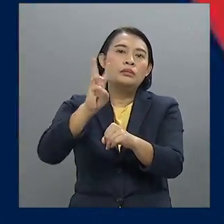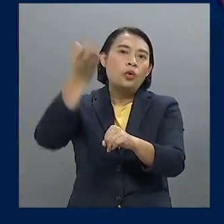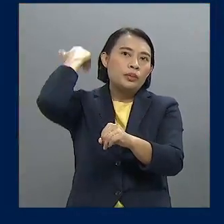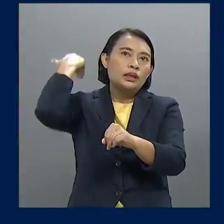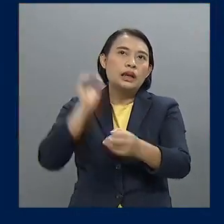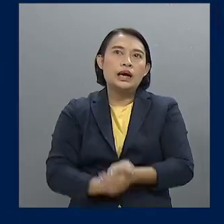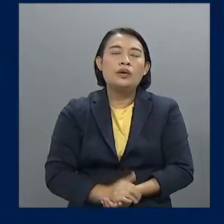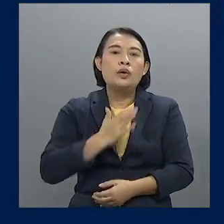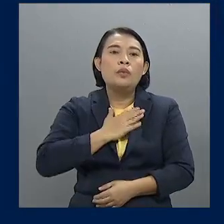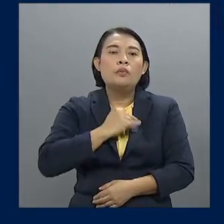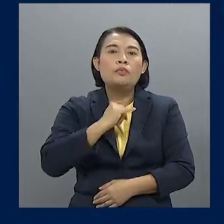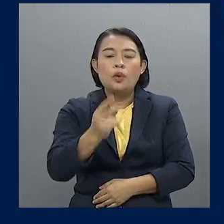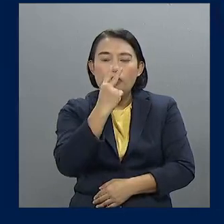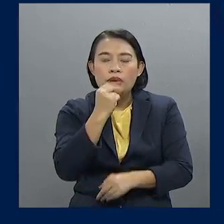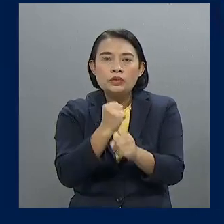มีการแชร์ข้อความนะบอกว่าไม่ควรถุงข้าวด้วยน้ำประปาวนมาอีกละแชร์กันในๆอ่ะครับทั้งแบบนี้เพราะว่าคลอรีนในน้ำประปาเนี่ยมีส่วนผสมสารอินทรีย์หากได้รับความร้อนจะเปลี่ยนเป็นสารก่อมะเร็งทางการประปานครหลวงออกมาชี้แจงว่าไม่เป็นความจริงนะครับเพราะว่าการประปานครหลวงมีการควบคุมระบบเติมคอรีนอย่างเหมาะสมและตรวจสอบเป็นประจำตามมาตรฐานที่องค์การอนามัยโลกแนะนำไว้ครับอะส่วนประเด็นที่ว่ามาโดนความร้อนและจะเปลี่ยนเป็นสารก่อมะเร็งเนี่ยนะครับคือสารกลุ่มนี้เป็นกลุ่มที่ระเหยง่ายครับโดยจากการทดลองนำน้ำประปาไปต้มและตรวจสอบการปนเปื้อนเนี่ยก็พบนะครับว่าสารชนิดนี้ลดลงไปจากเดิมโดยคอรีนในนับประการและมีความปลอดภัยครับสามารถนำมาหุงต้มได้ไม่ก่อให้เกิดสารมะเร็งยังผมน่ะเลี้ยงปลาเนี่ยครับก็จะต้องไอ้ด้วนอะทิ้งน้ำเอาไว้วันนึงก่อนเปิดน้ำอ่ะลองใส่ถังแล้วพริกน้ำเอาไว้คำนึงให้เพื่อนว่าพอดีมันระเหยแล้วถึงจะไปเลี้ยงปลาได้แล้วนะเกิดว่าเลี้ยงปลาเนี่ยหรือว่าเลี้ยงสัตว์น้ำเนี่ยอ่ะ